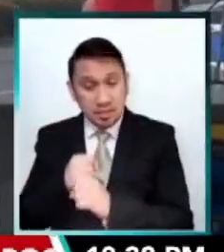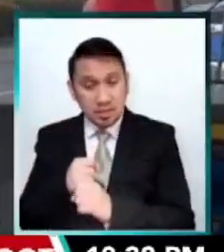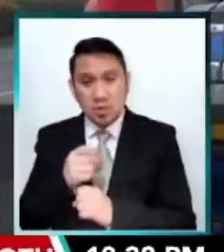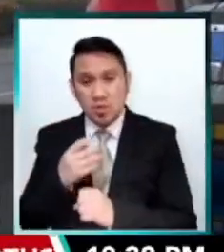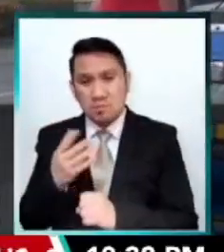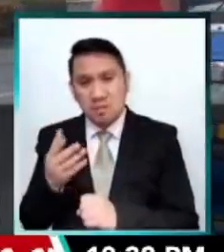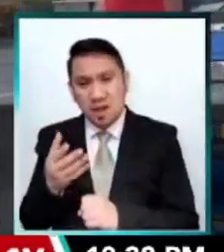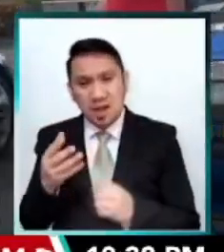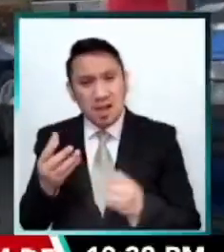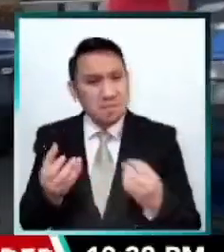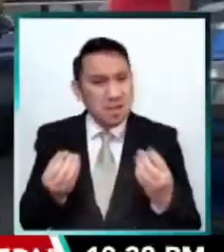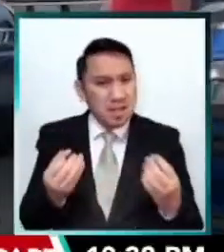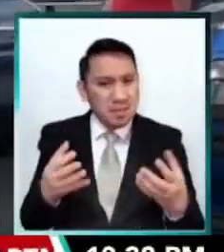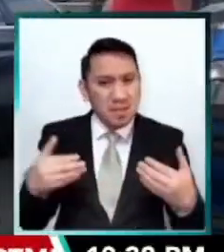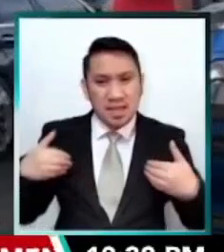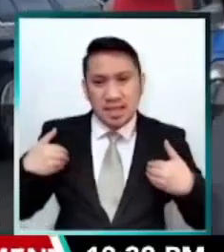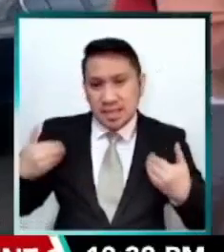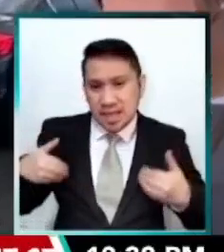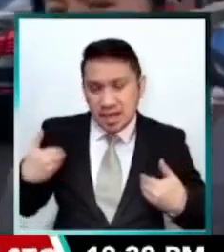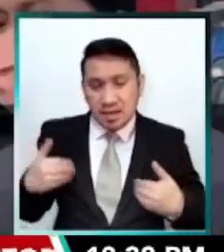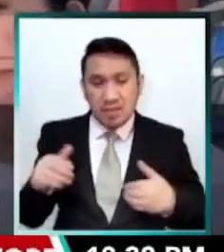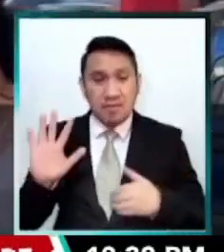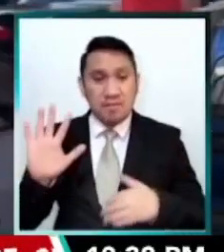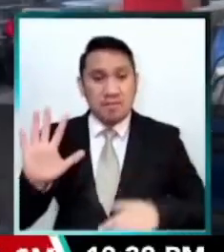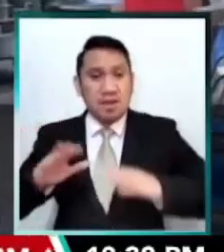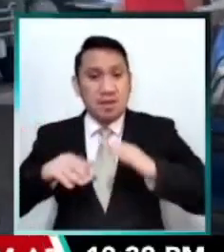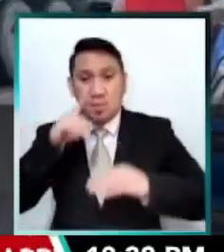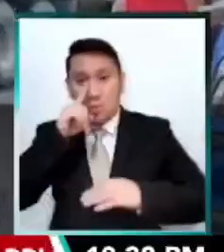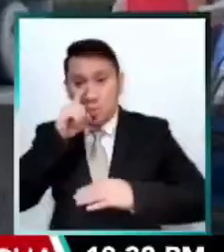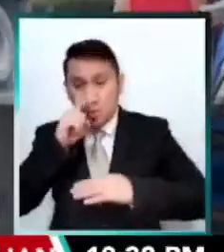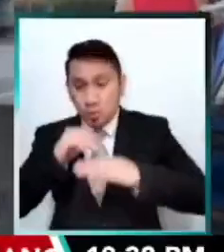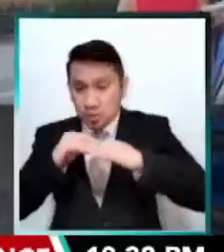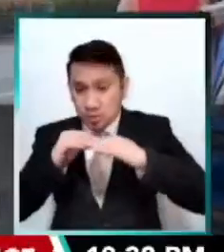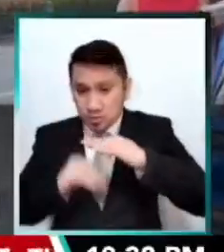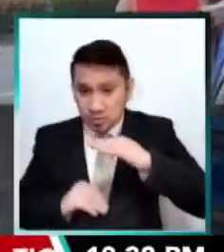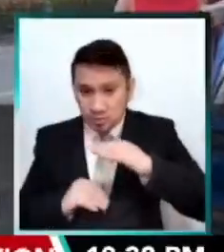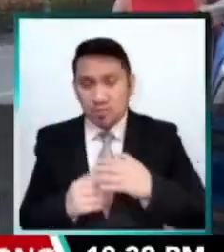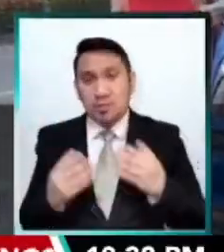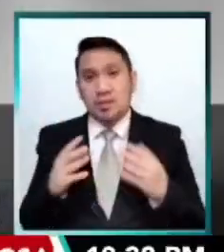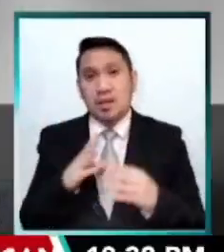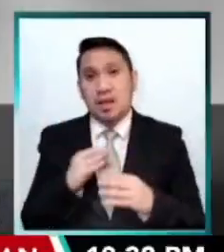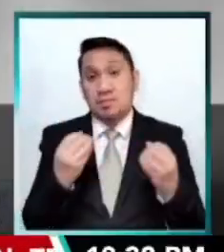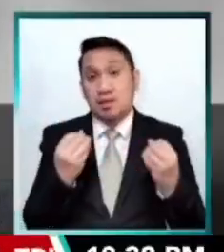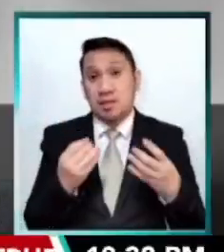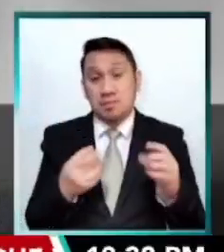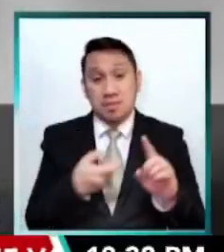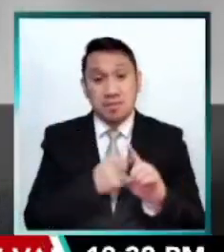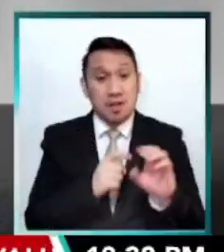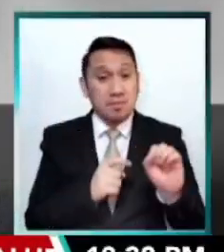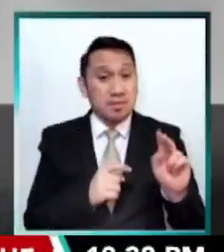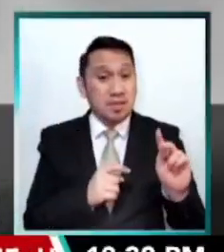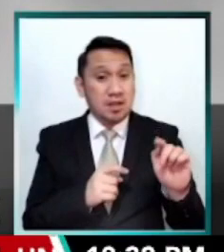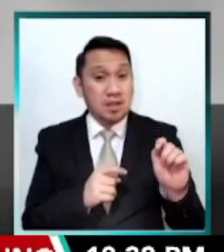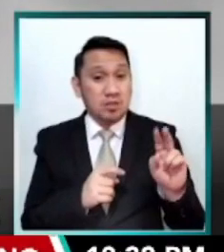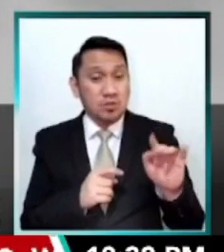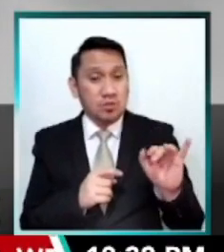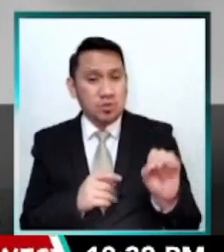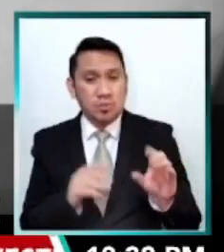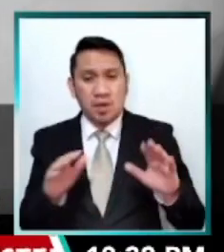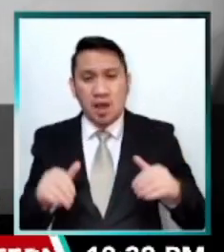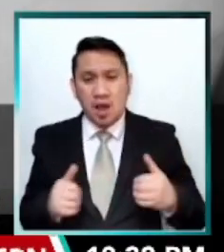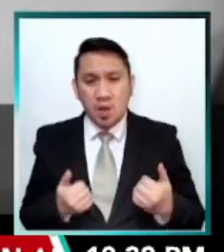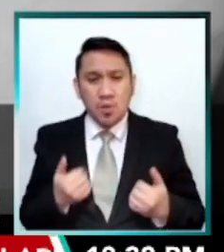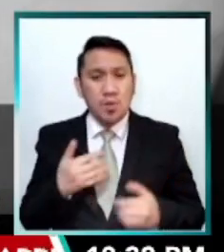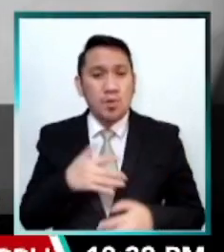pababa. Pinakamarami ang naitala sa mga bayan ng San Antonio at San Marcelino. Karaniwang sintomas ng HFMD